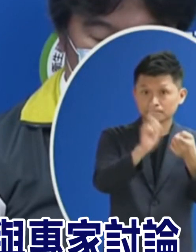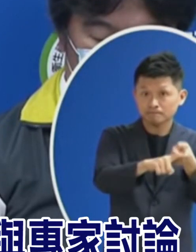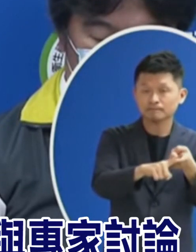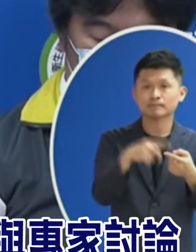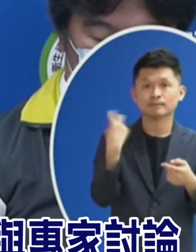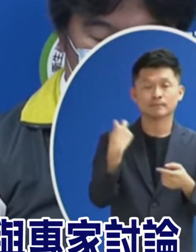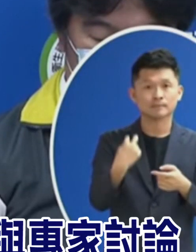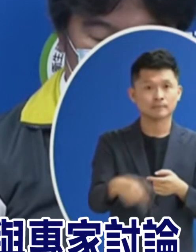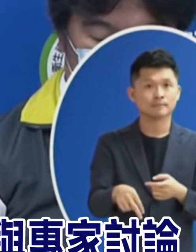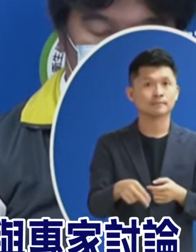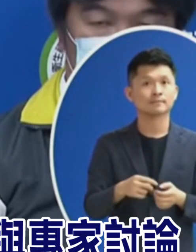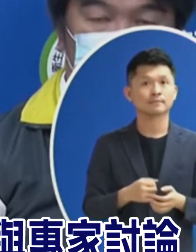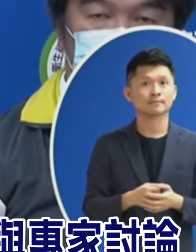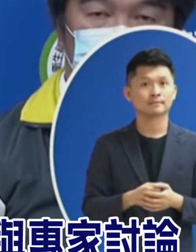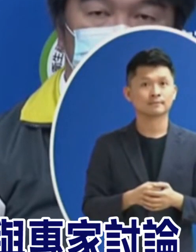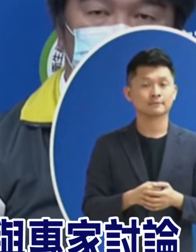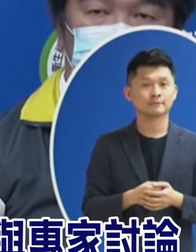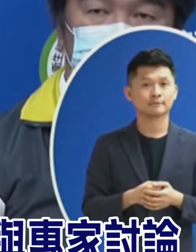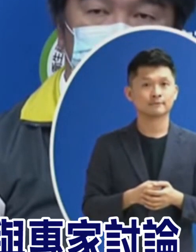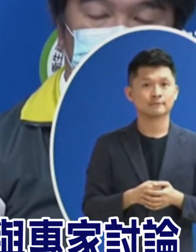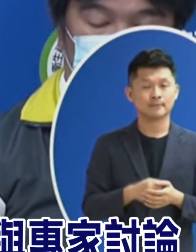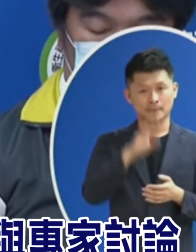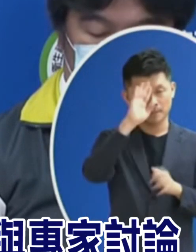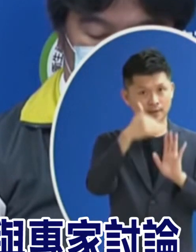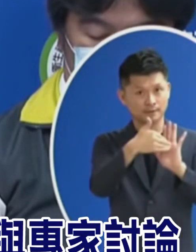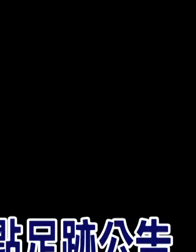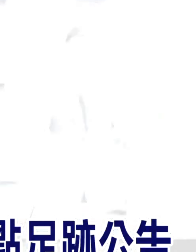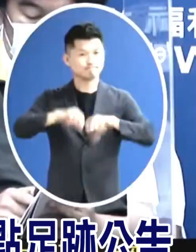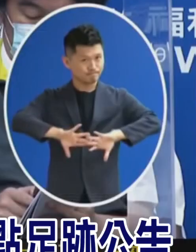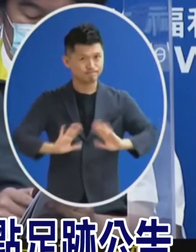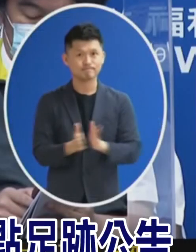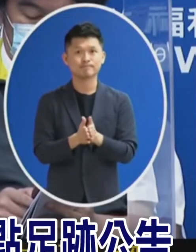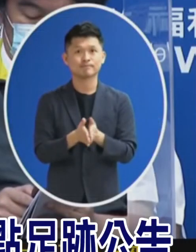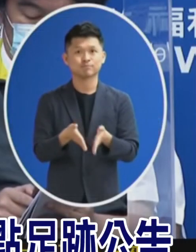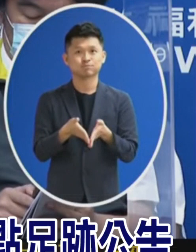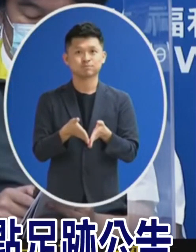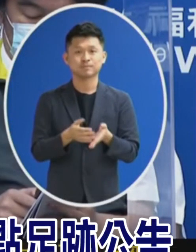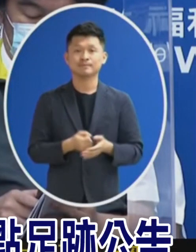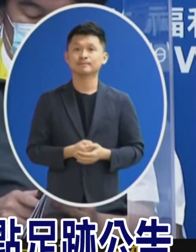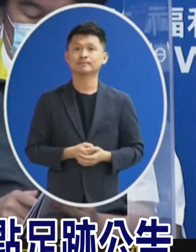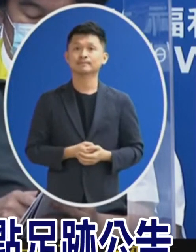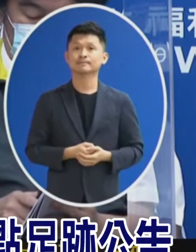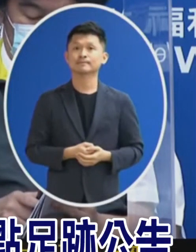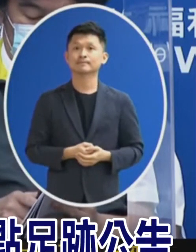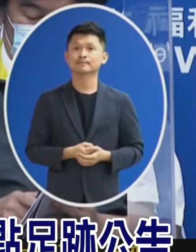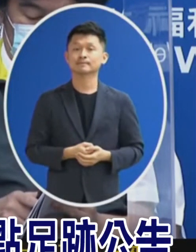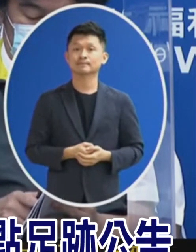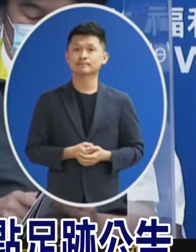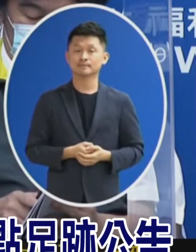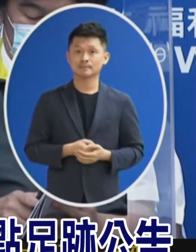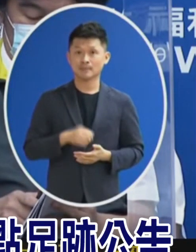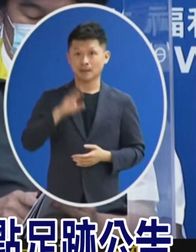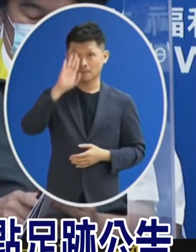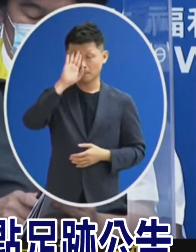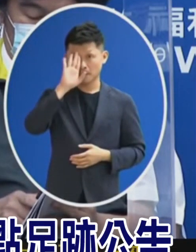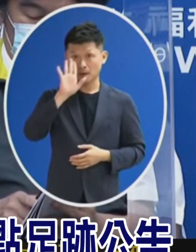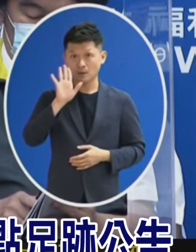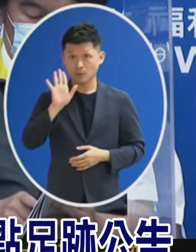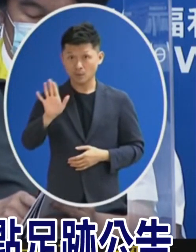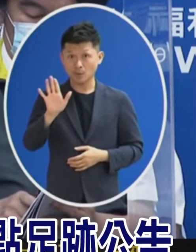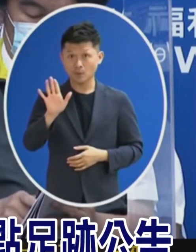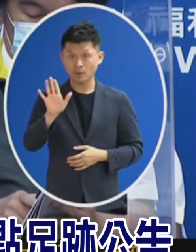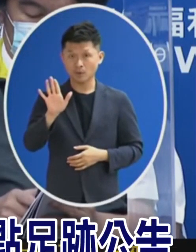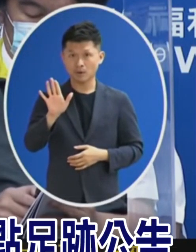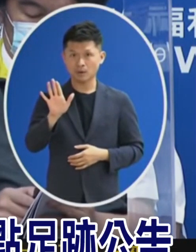来做一点这个有到达防疫的效果。我们对于相关的一个确诊患者的一个